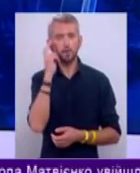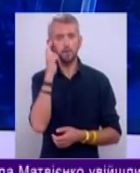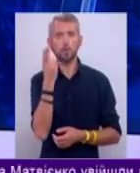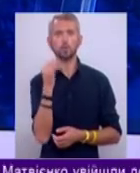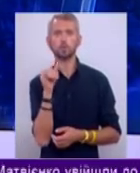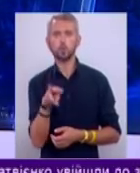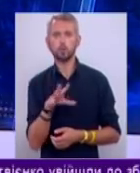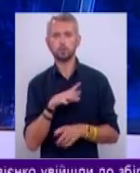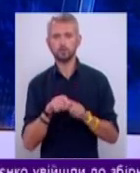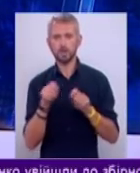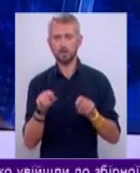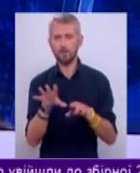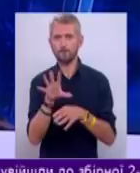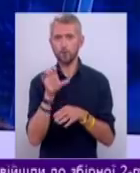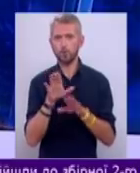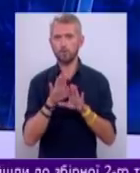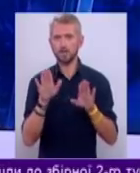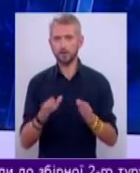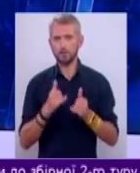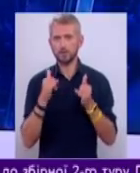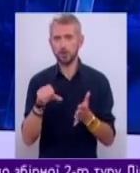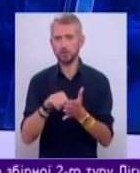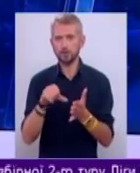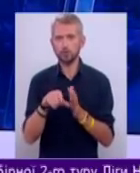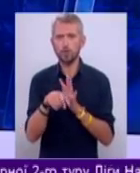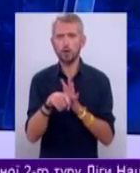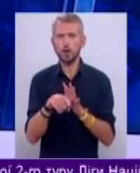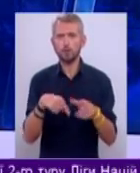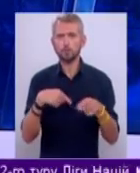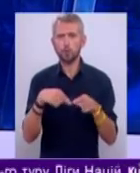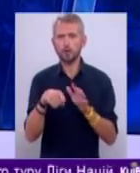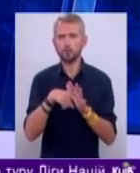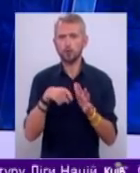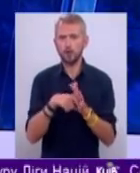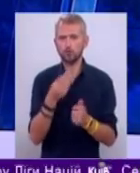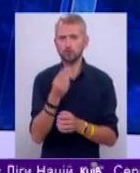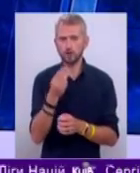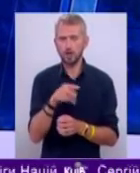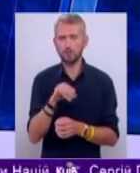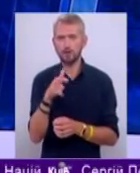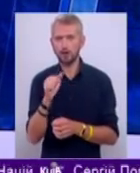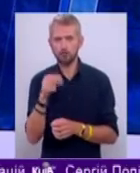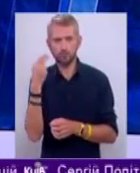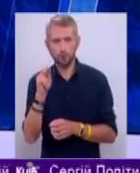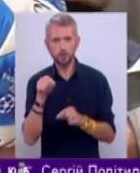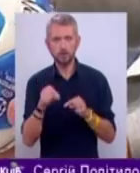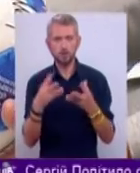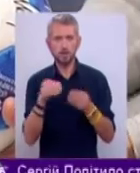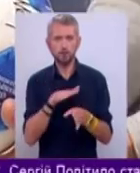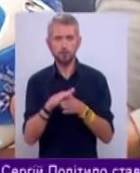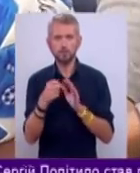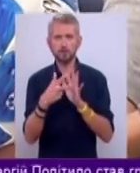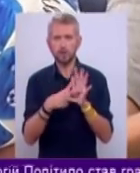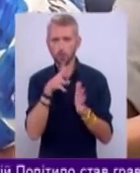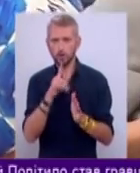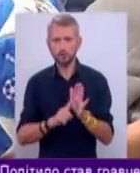столичному ЦУМі відкрилася фотовиставка, присвячена виступам футболістів Донецького Шахтаря у Лізі Чемпіонів. Цими днями виповнюється 18